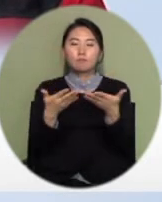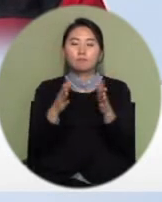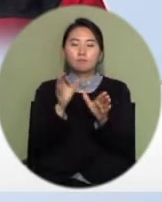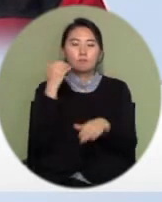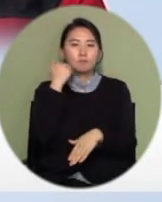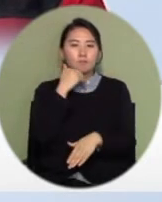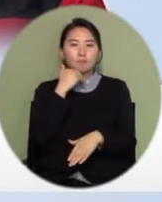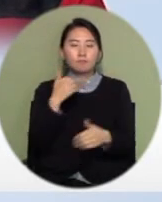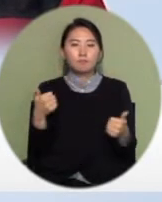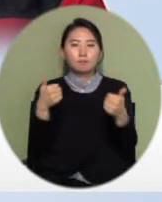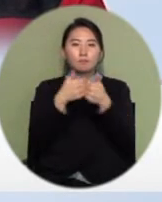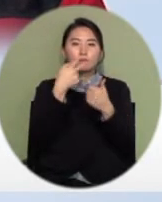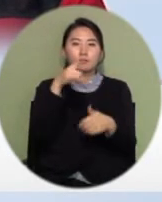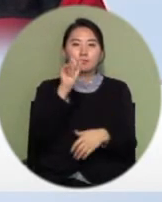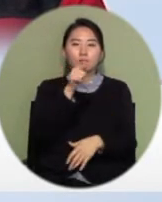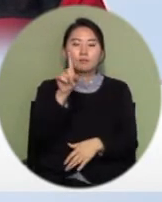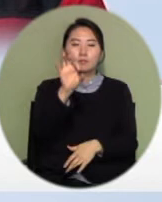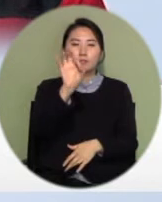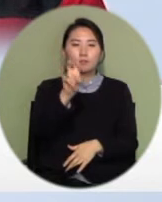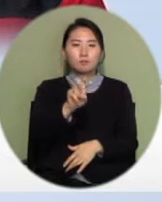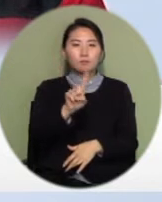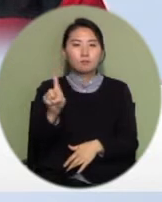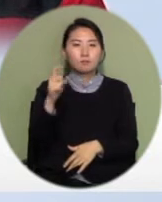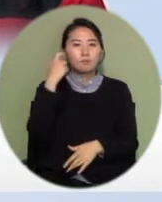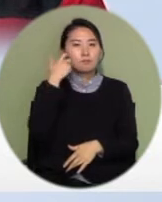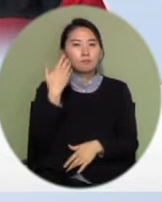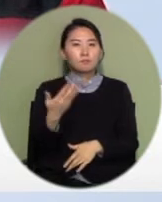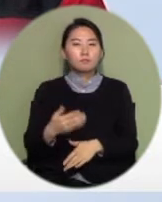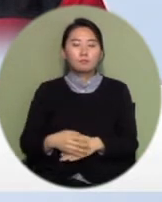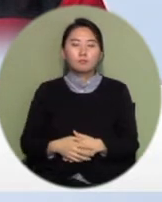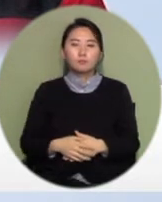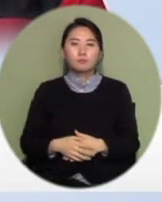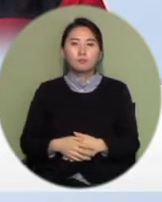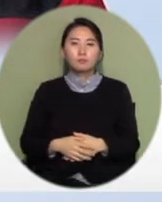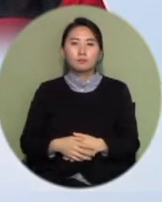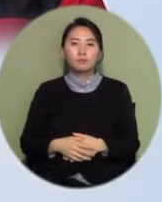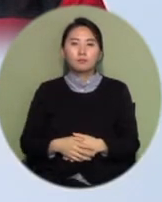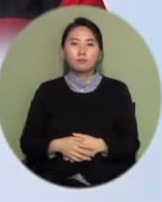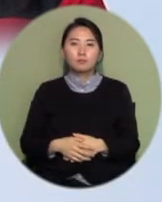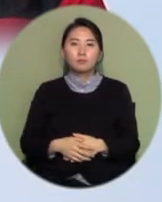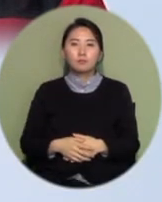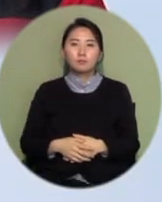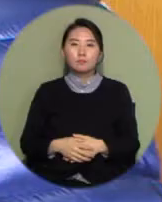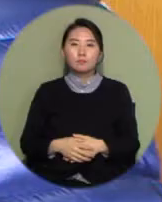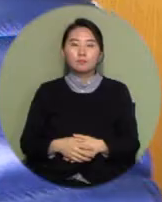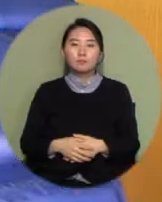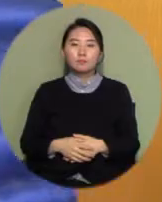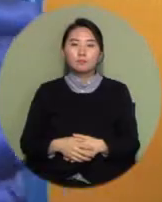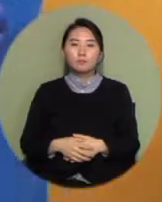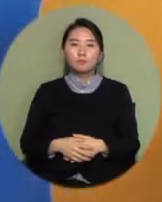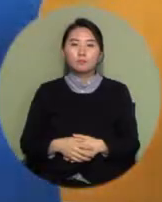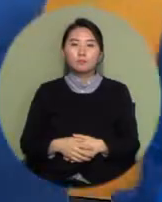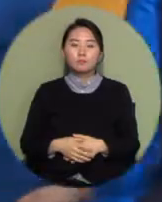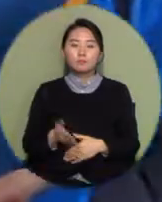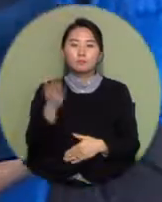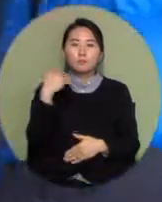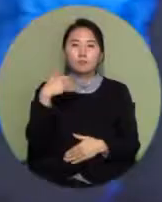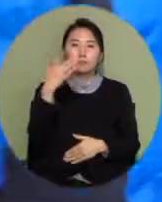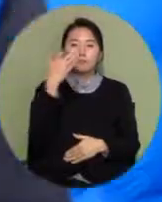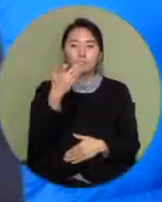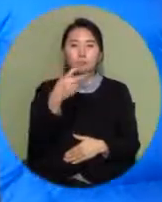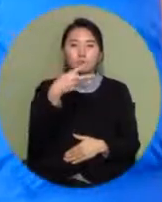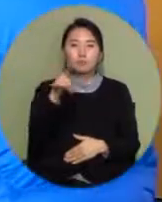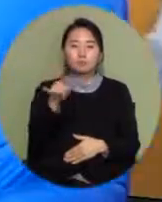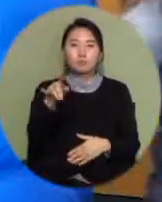누가 이 애마 쏘는 대항마로 나설지 관심이 모아지고 있습니다 보도에 김동은 기자 입니다 지난 19대